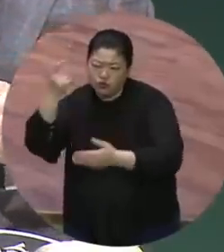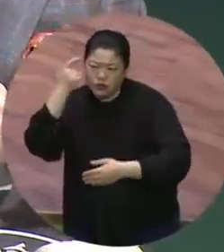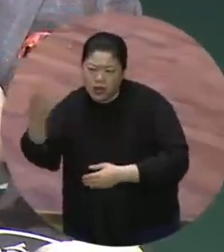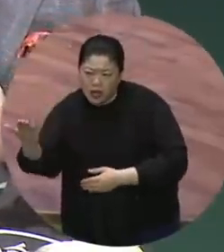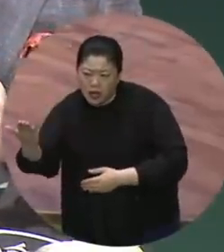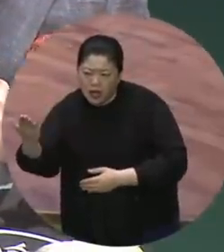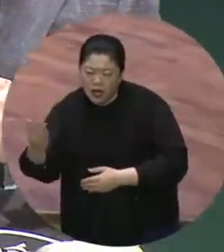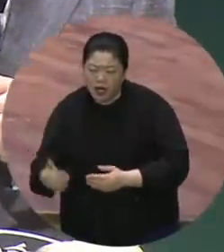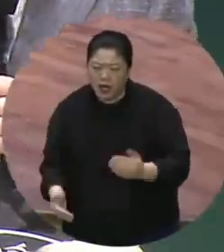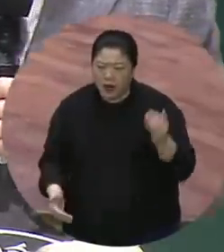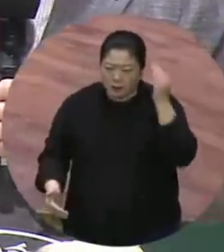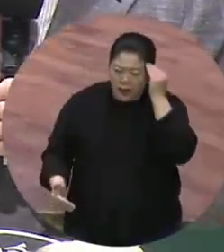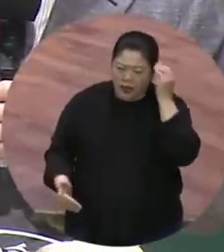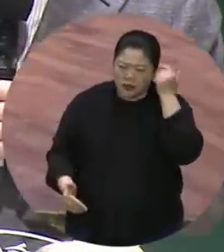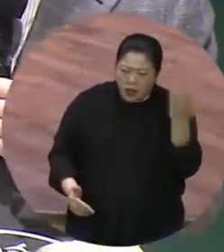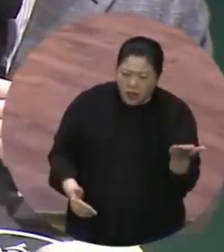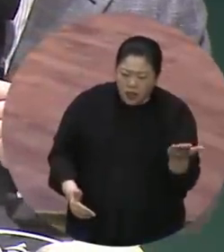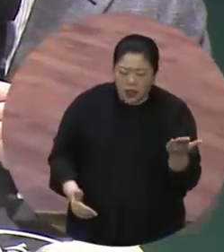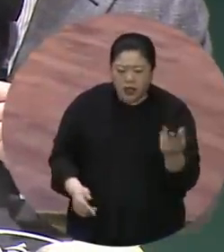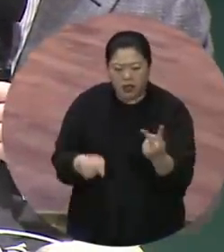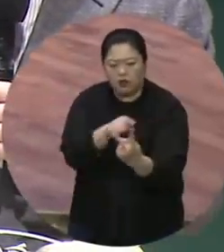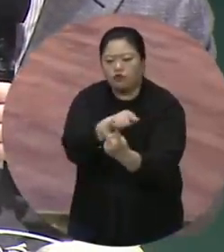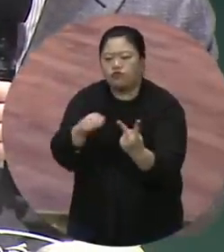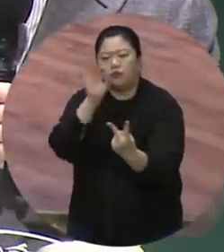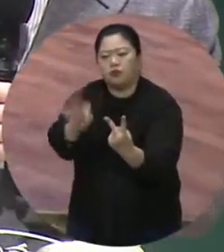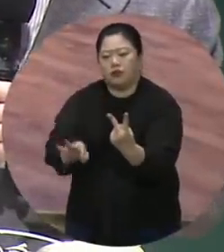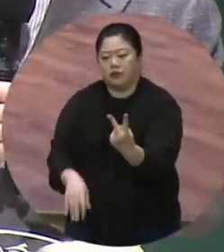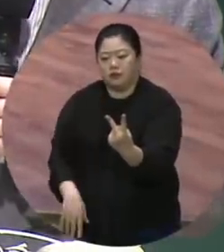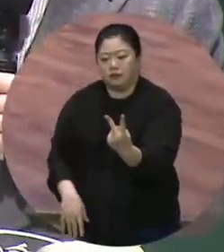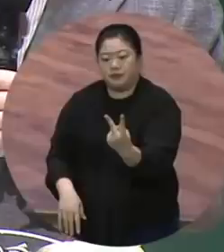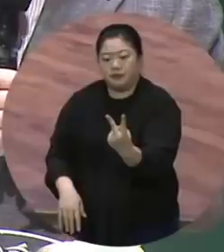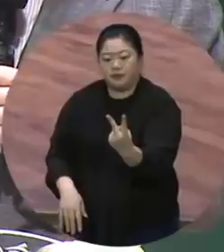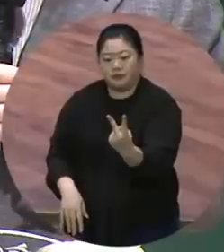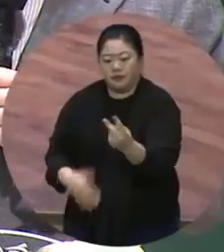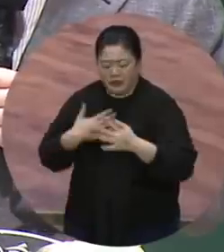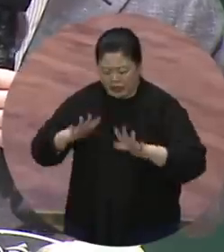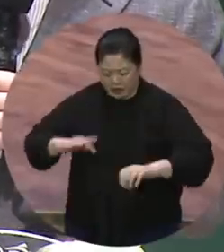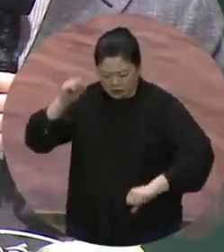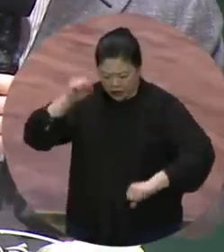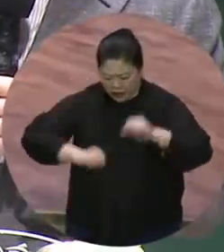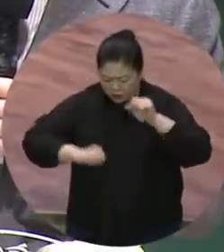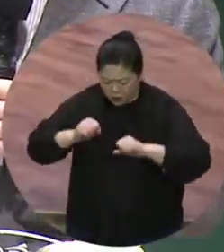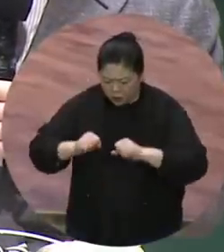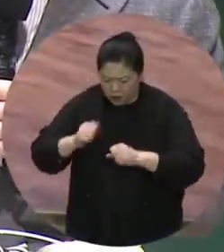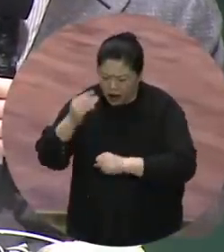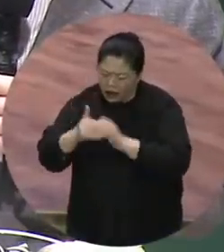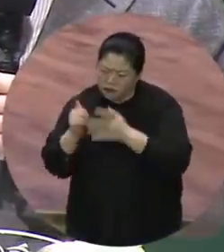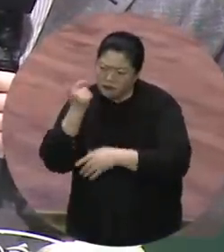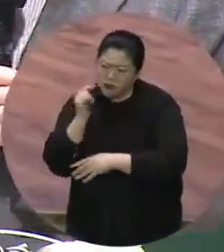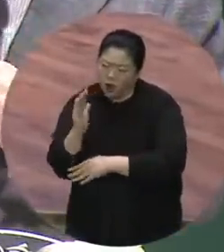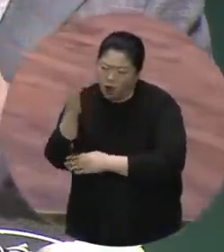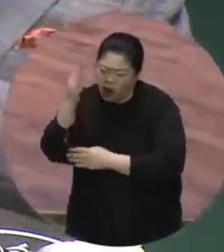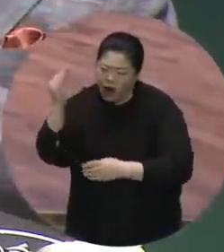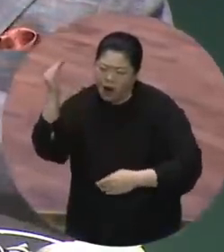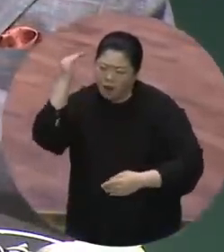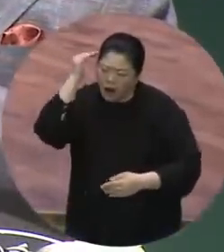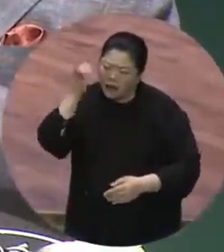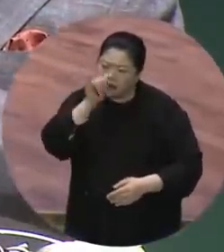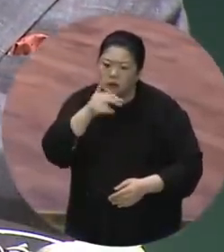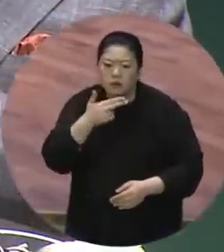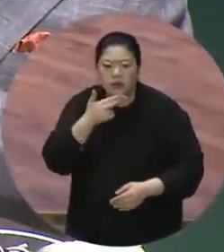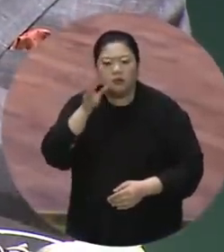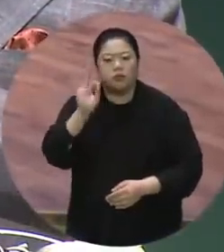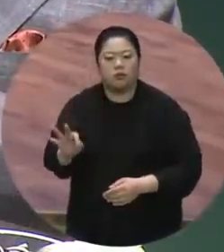자, 그리스도의 지극히 높고 영광스러운 위상과 권위를 내표하는 능력,